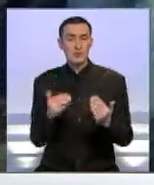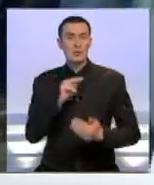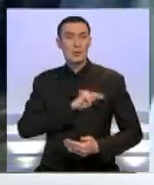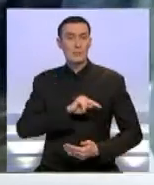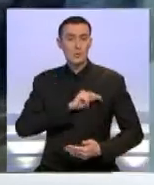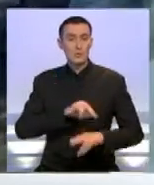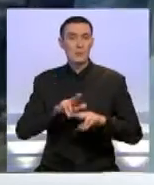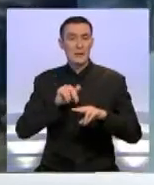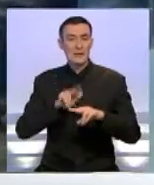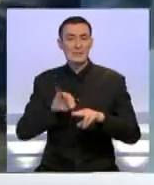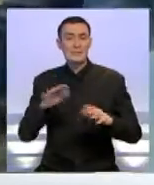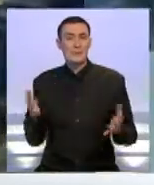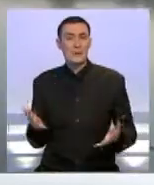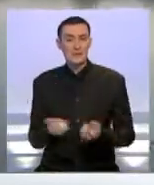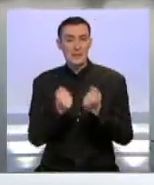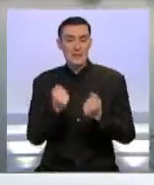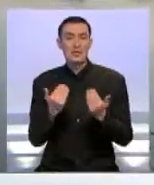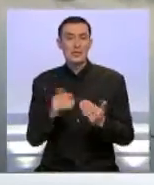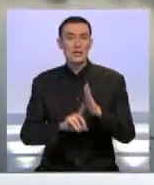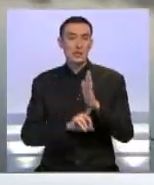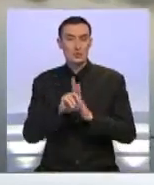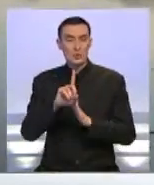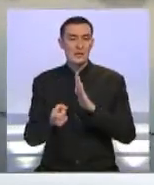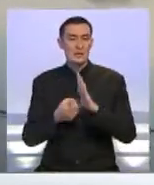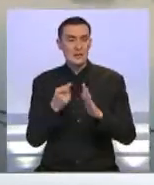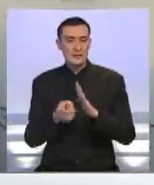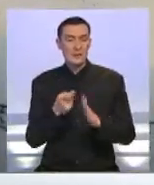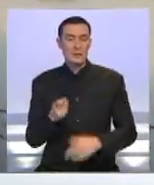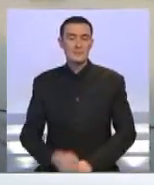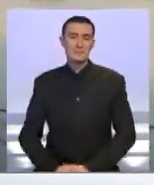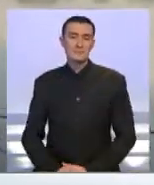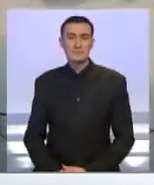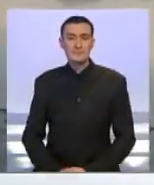сейчас работают полиция и спасатели.